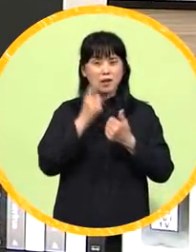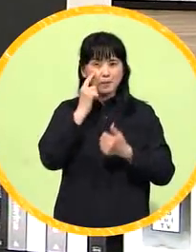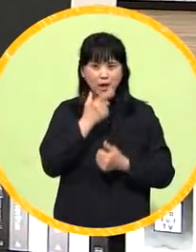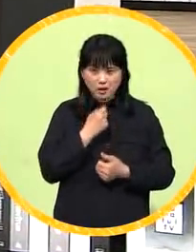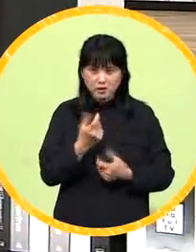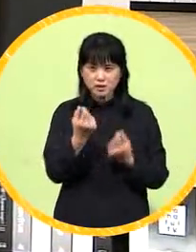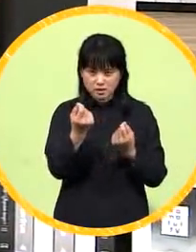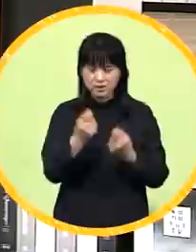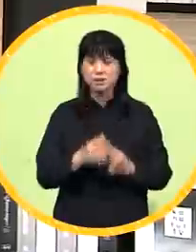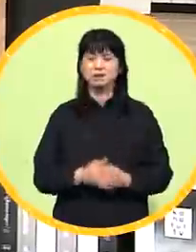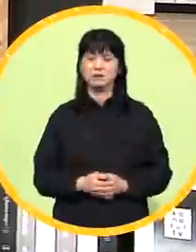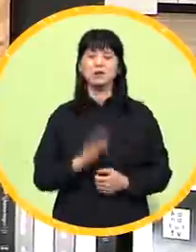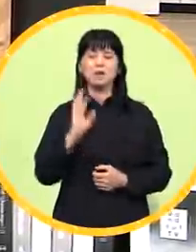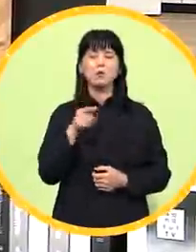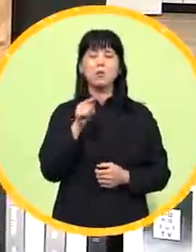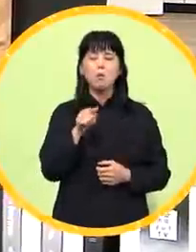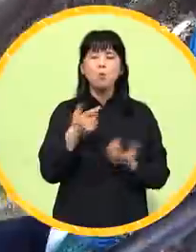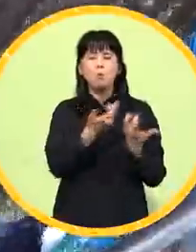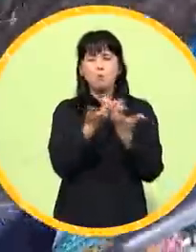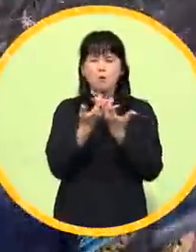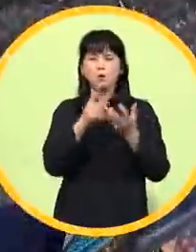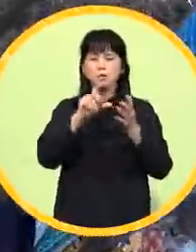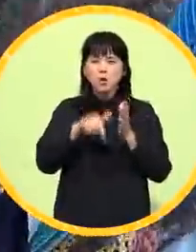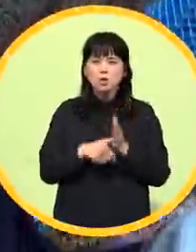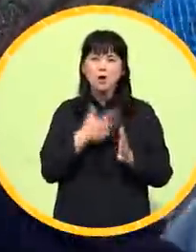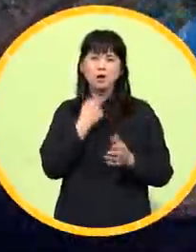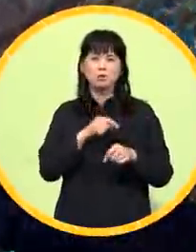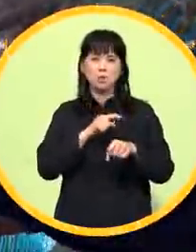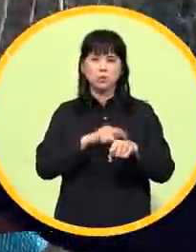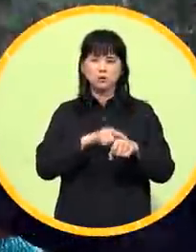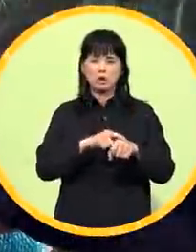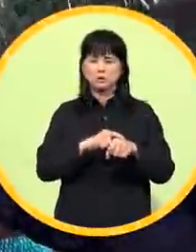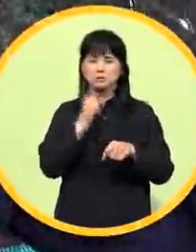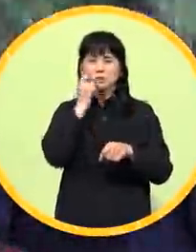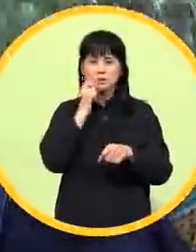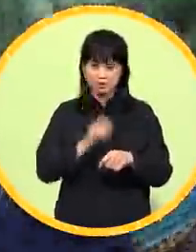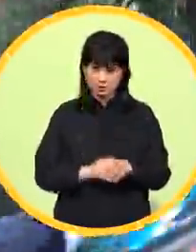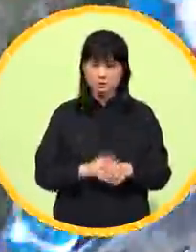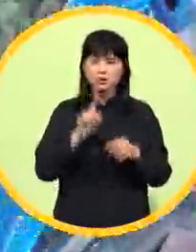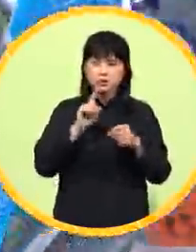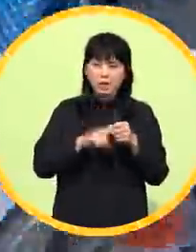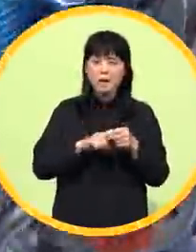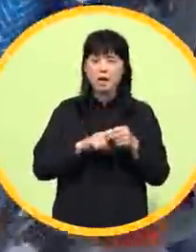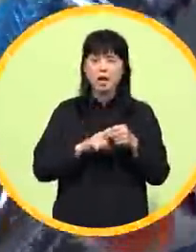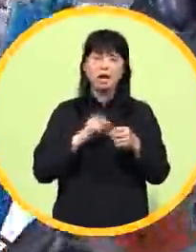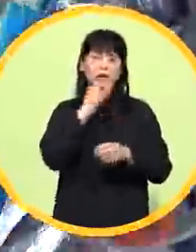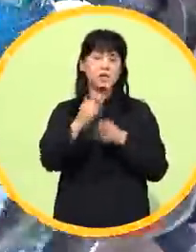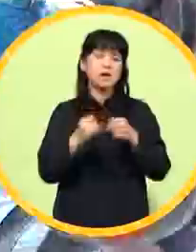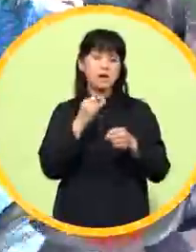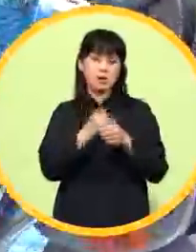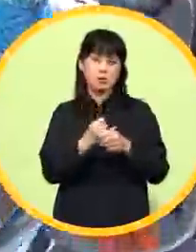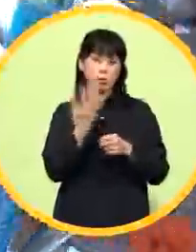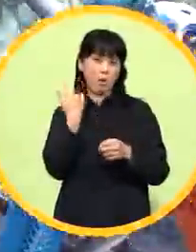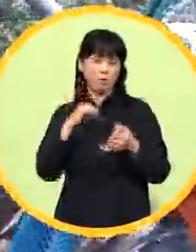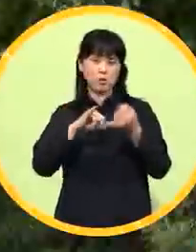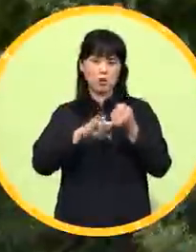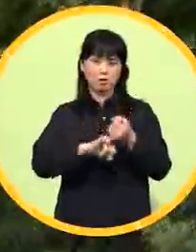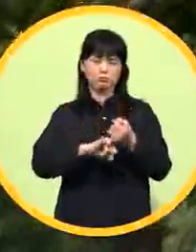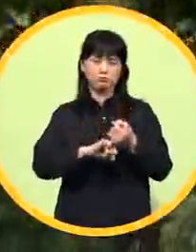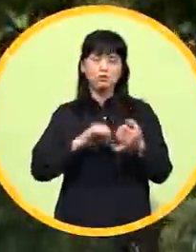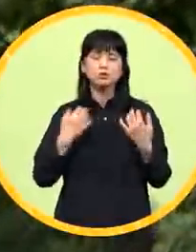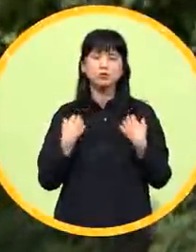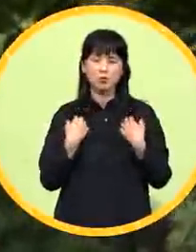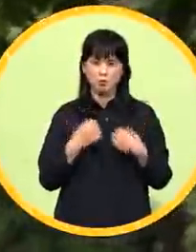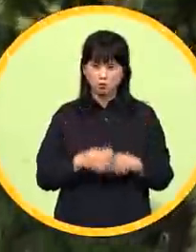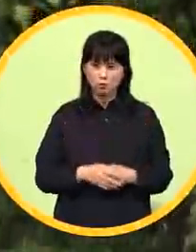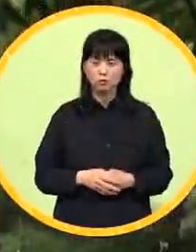ねでもねこれ混雑時は希望の時間に利用できない可能性もありますのでインターネットで予約したほうが確実という